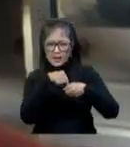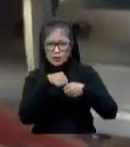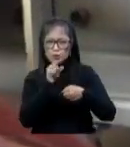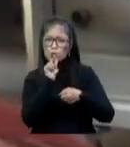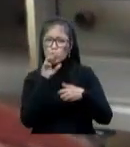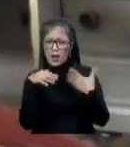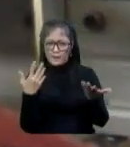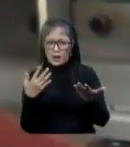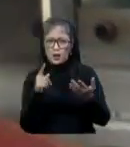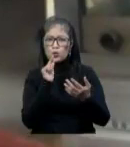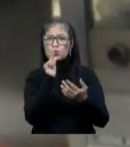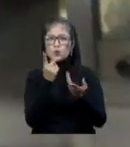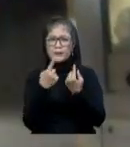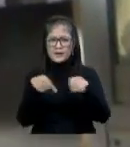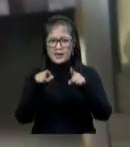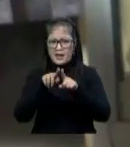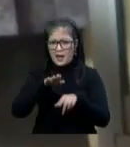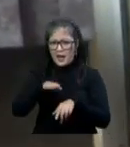hajatan pernikahan anaknya.